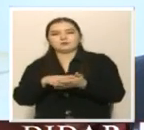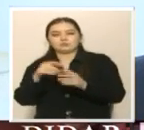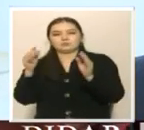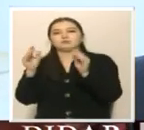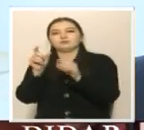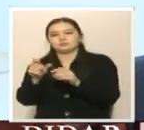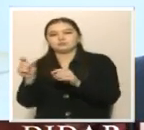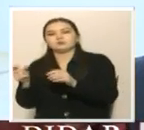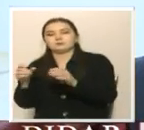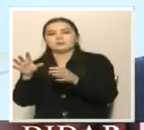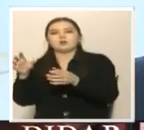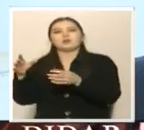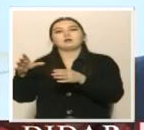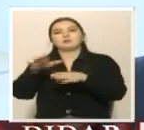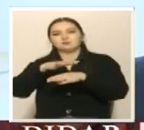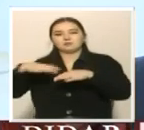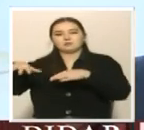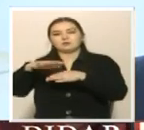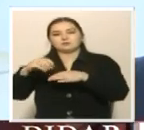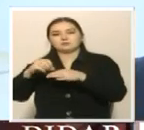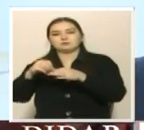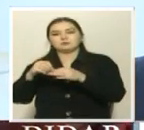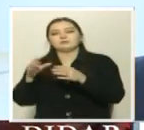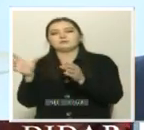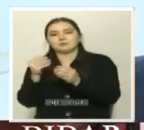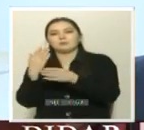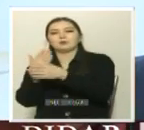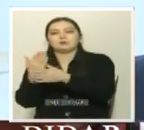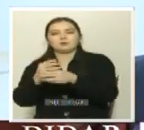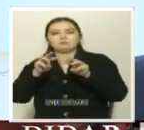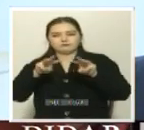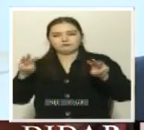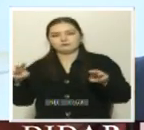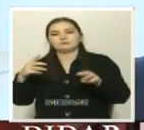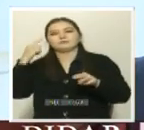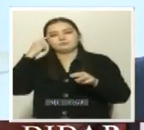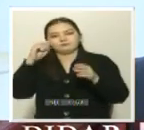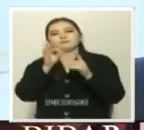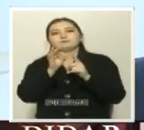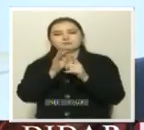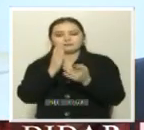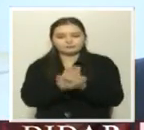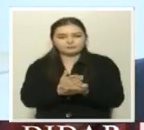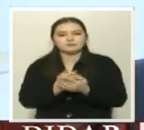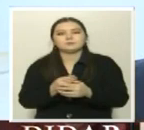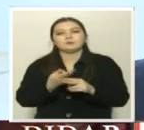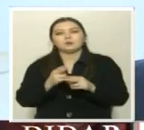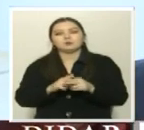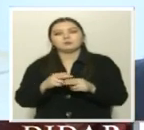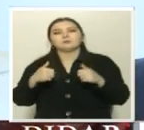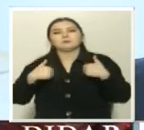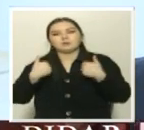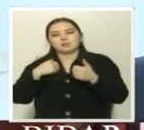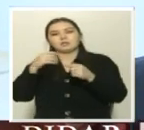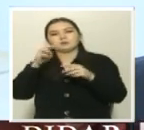байланысамыз, біздер қадағалайтын боламыз және де кешегі жиналыс барысында Стройтехсервис пен Қазіретстрой жауапкершіліктегі